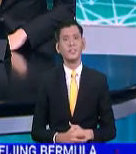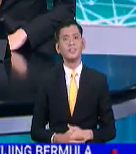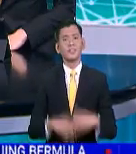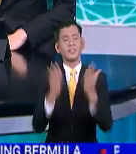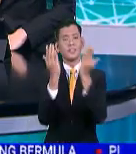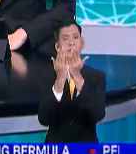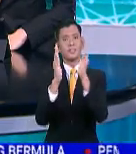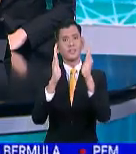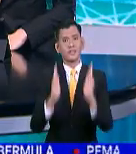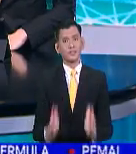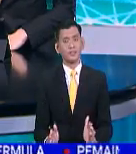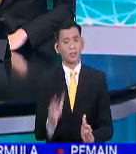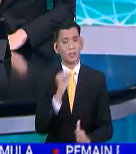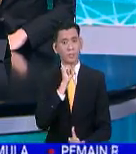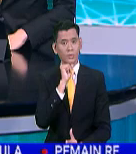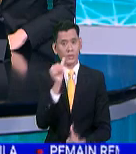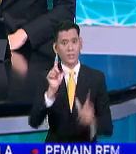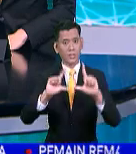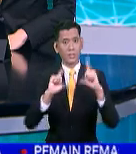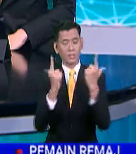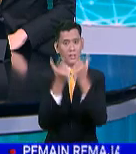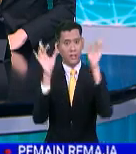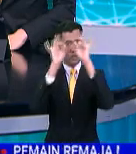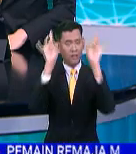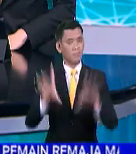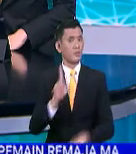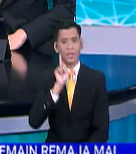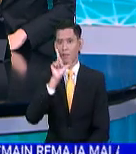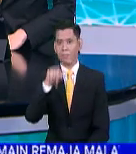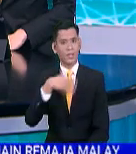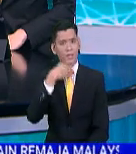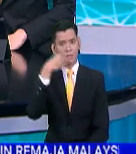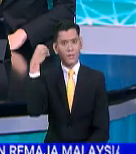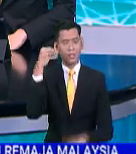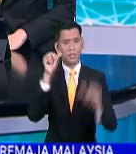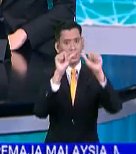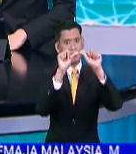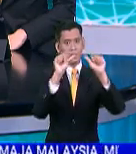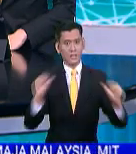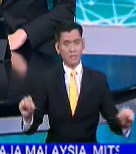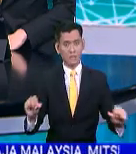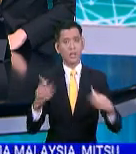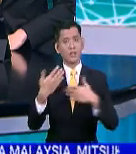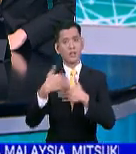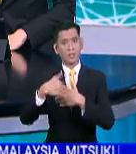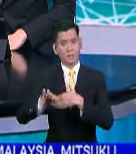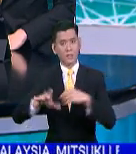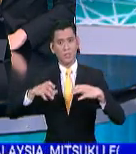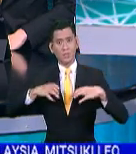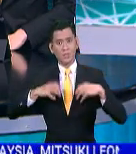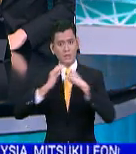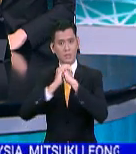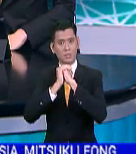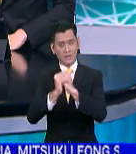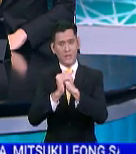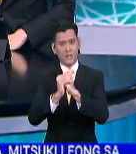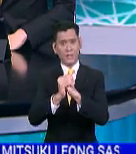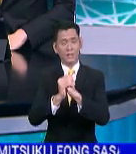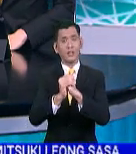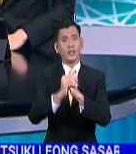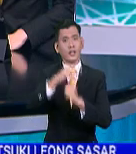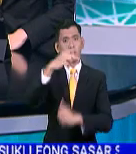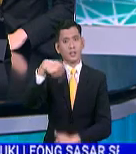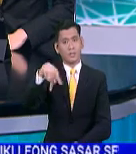Pelajar bukan kelas peperiksaan tidak perlu pulang ke asrama selepas cuti Tahun Baharu Cina. Kementerian Pendidikan